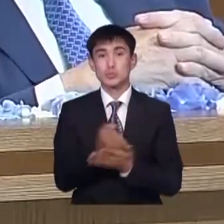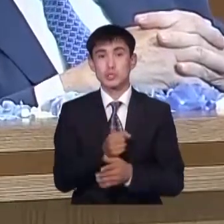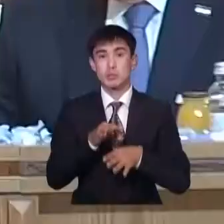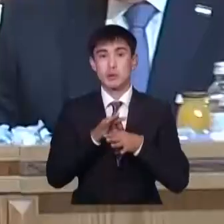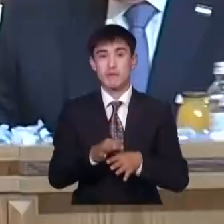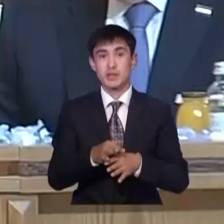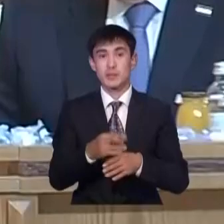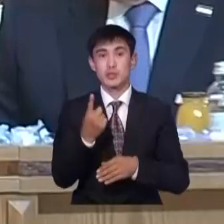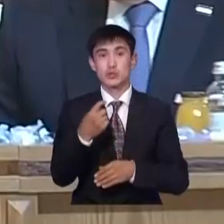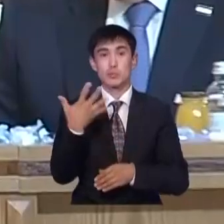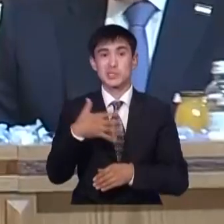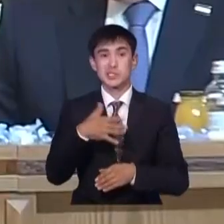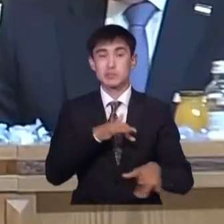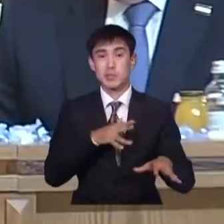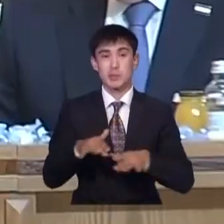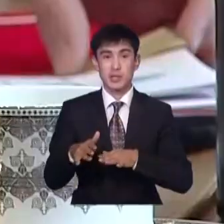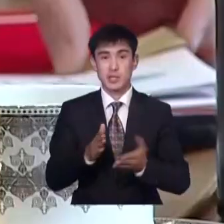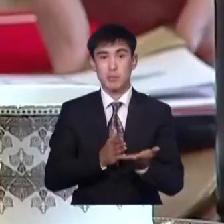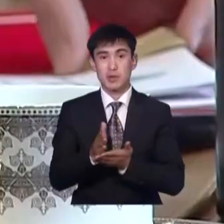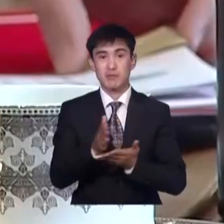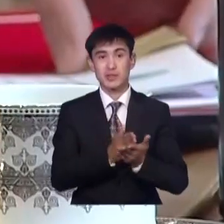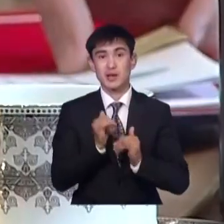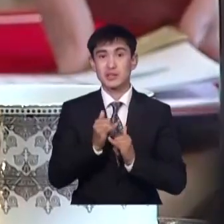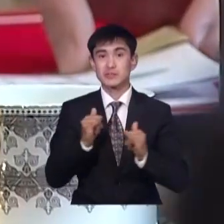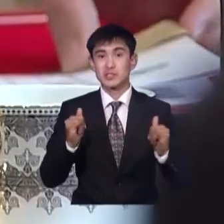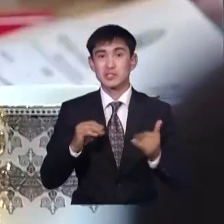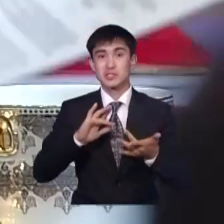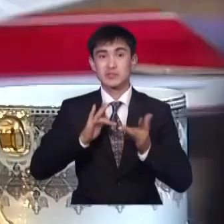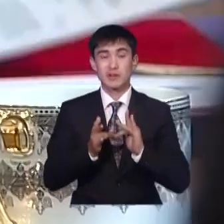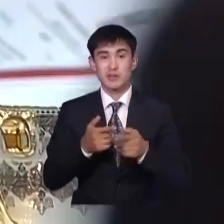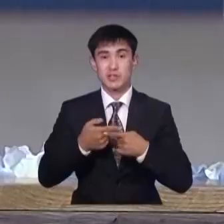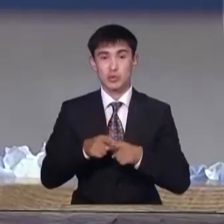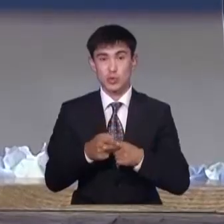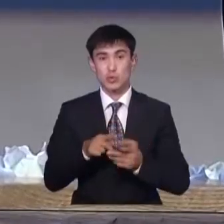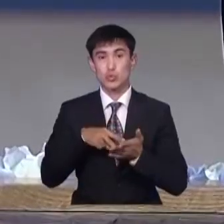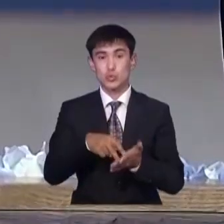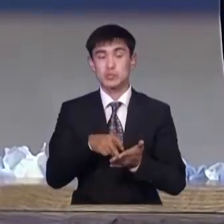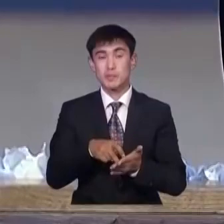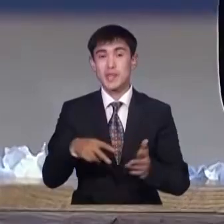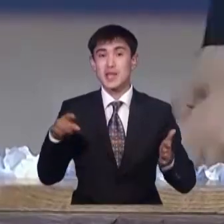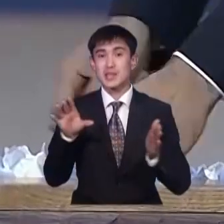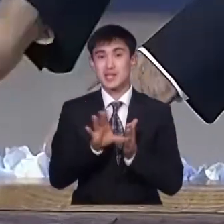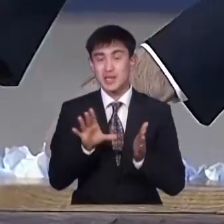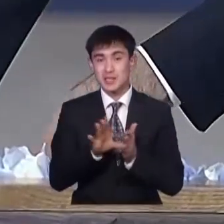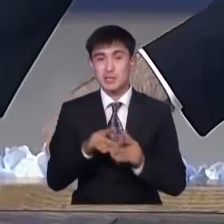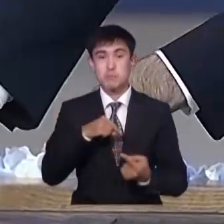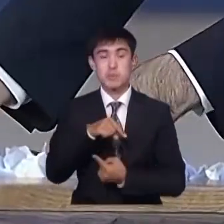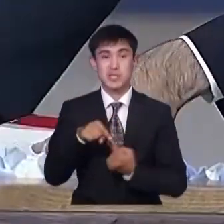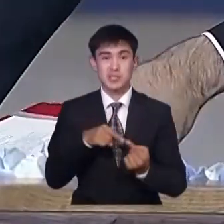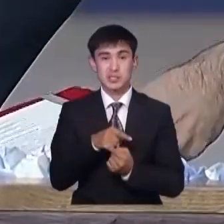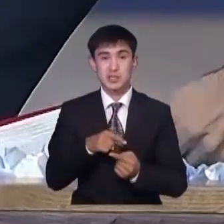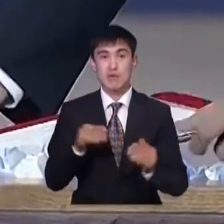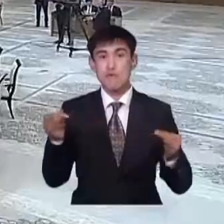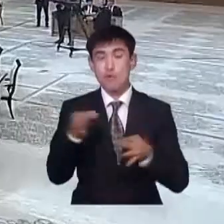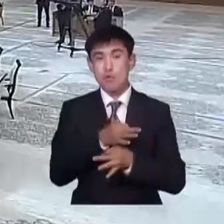провела около 150 мероприятий, направленных на развитие цифровых технологий, туризма, энергетики и бизнеса,